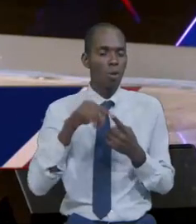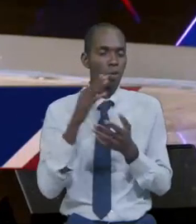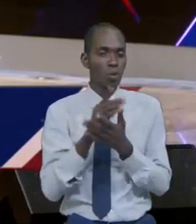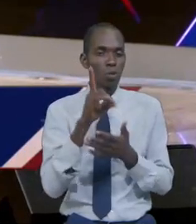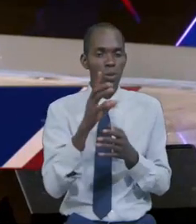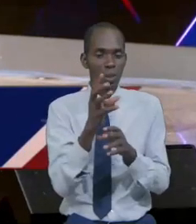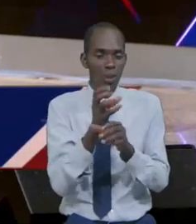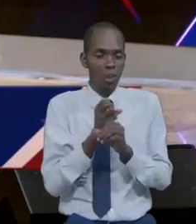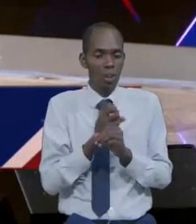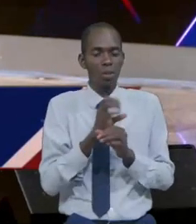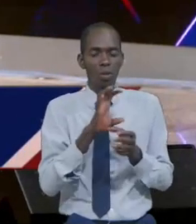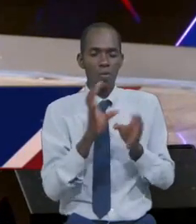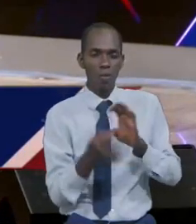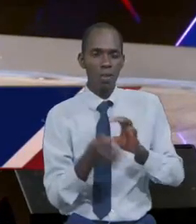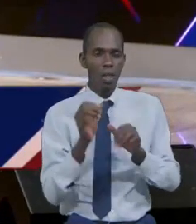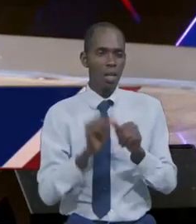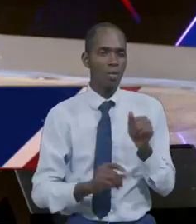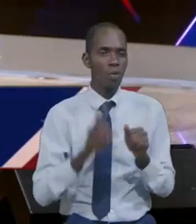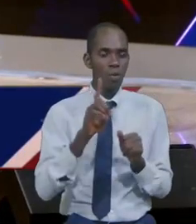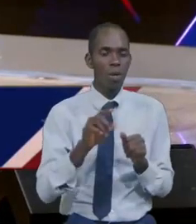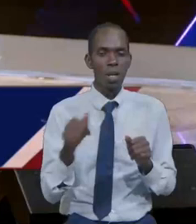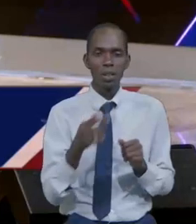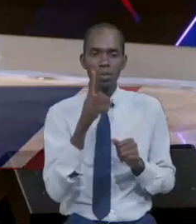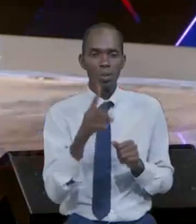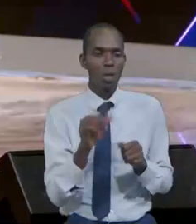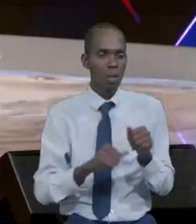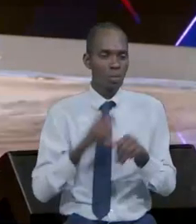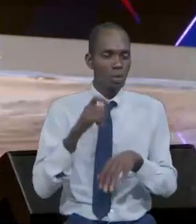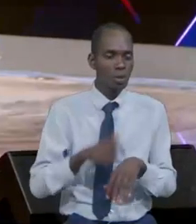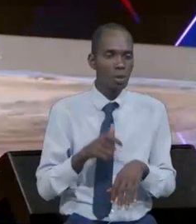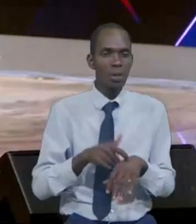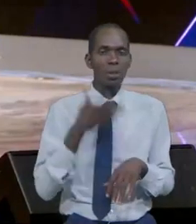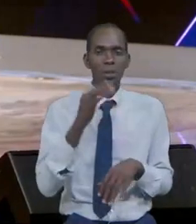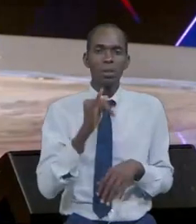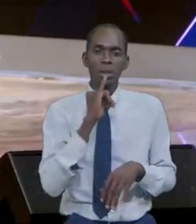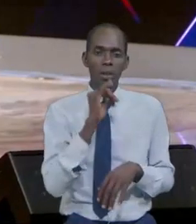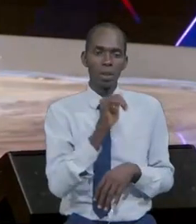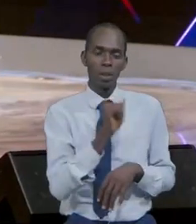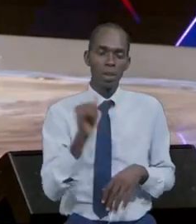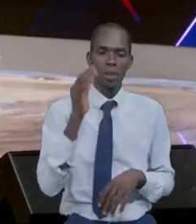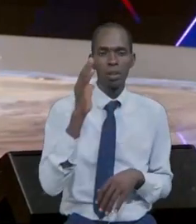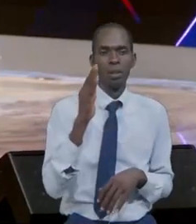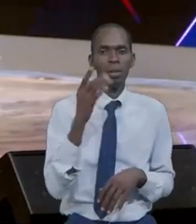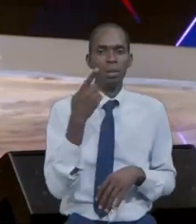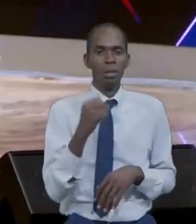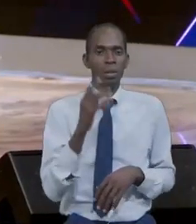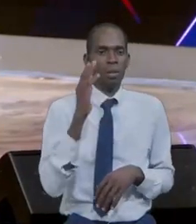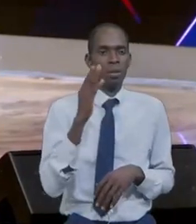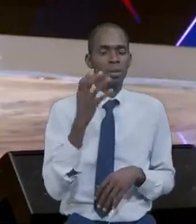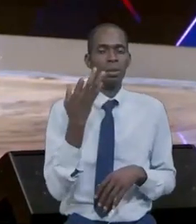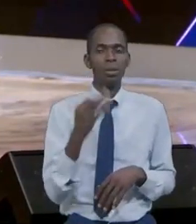se convertit en un temps donné, il y a un témoignage, le témoignage d'une